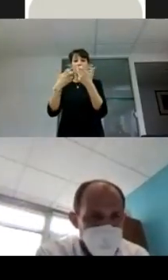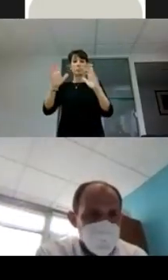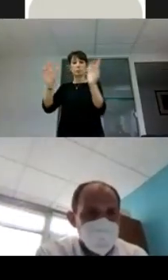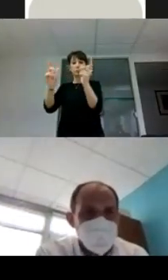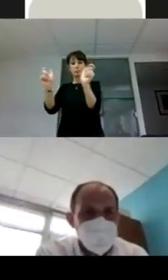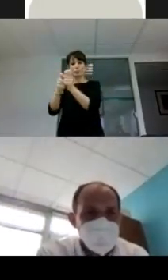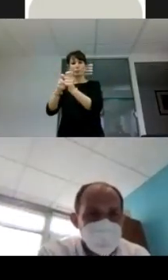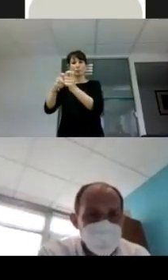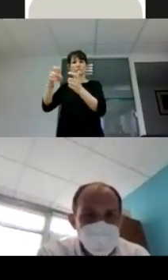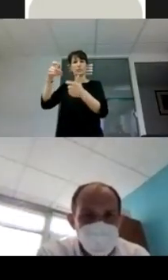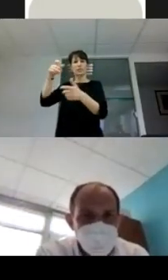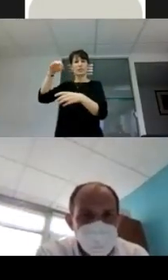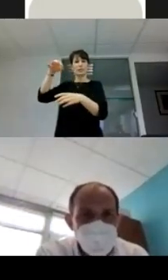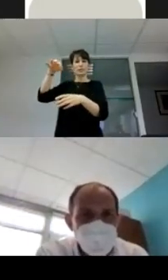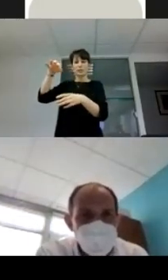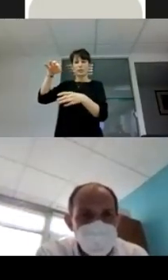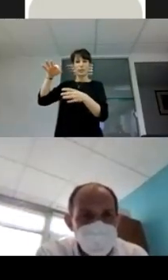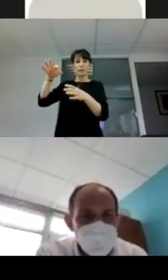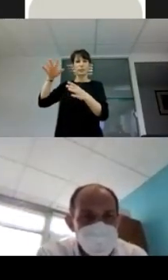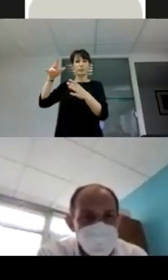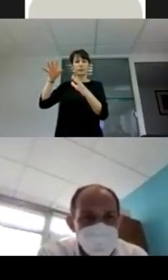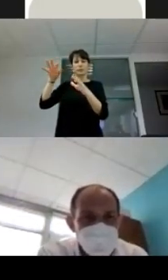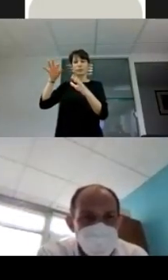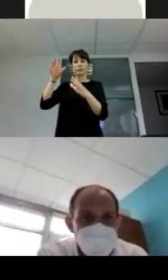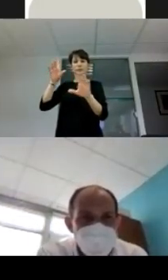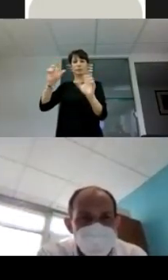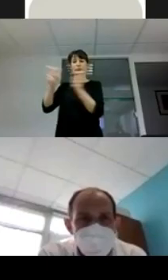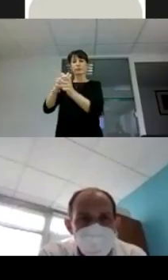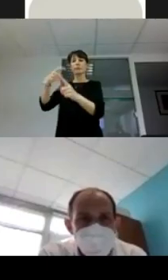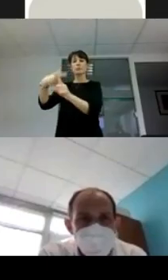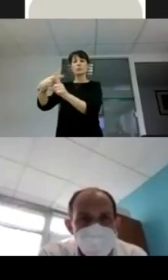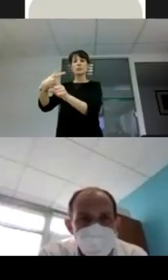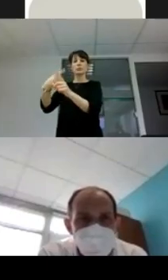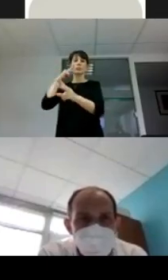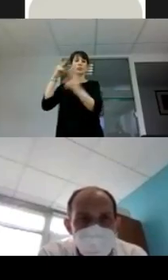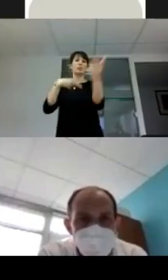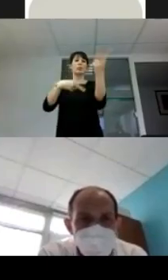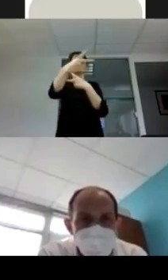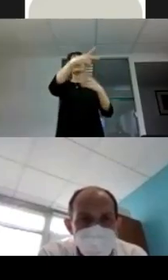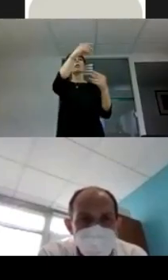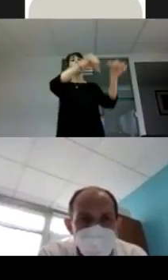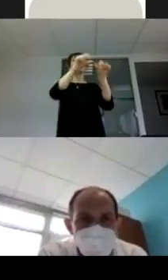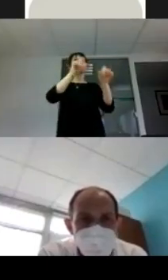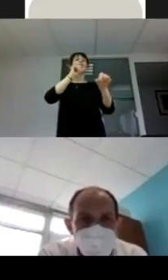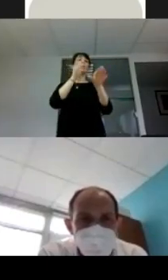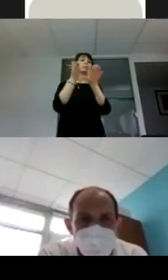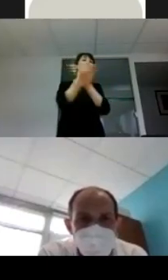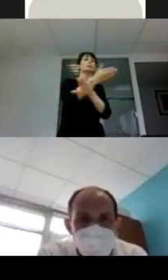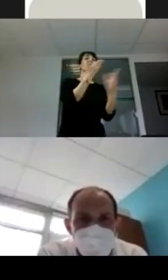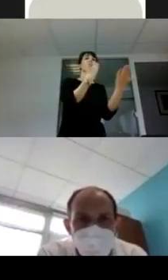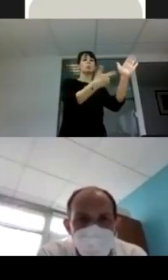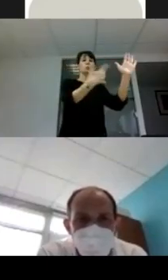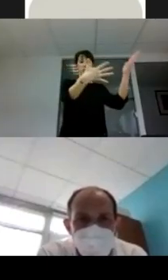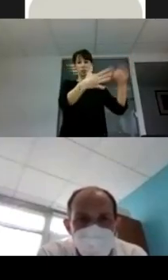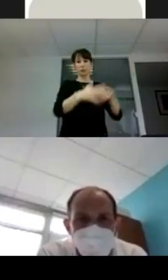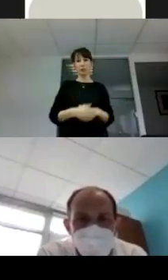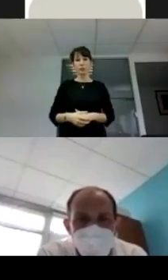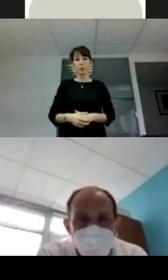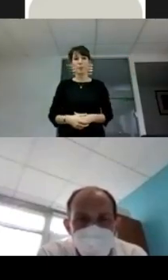pour rechercher et enlever s'il y en a des lésions polypoïdes comme je l'ai montré sur la diapositive précédente.